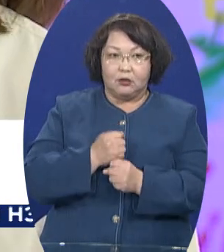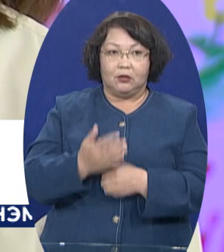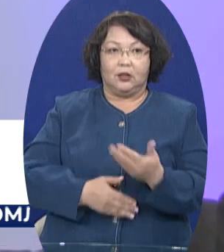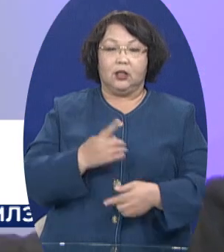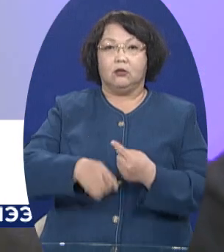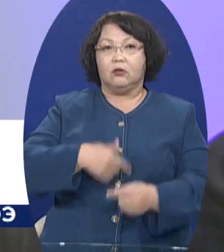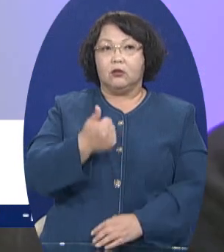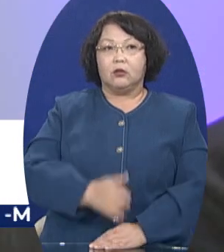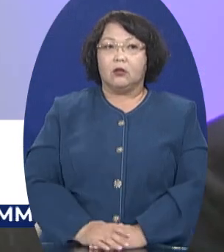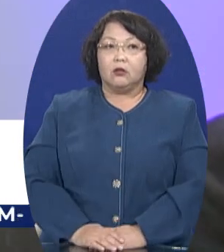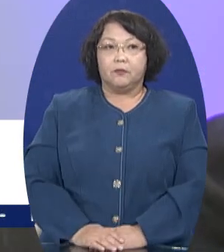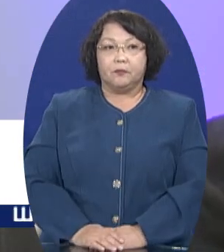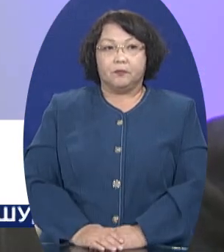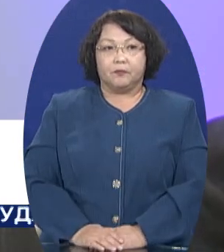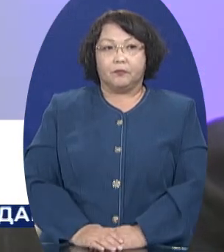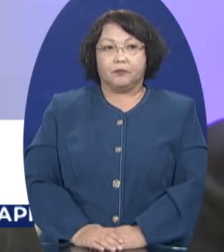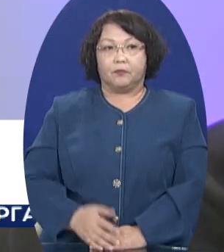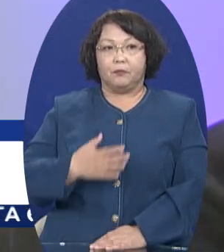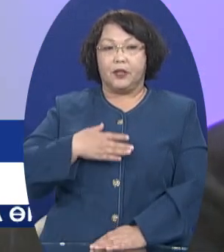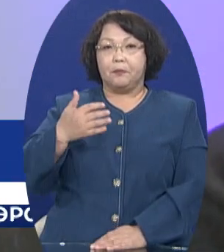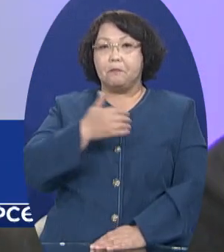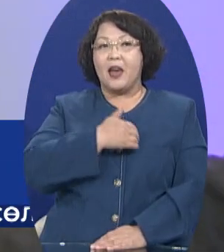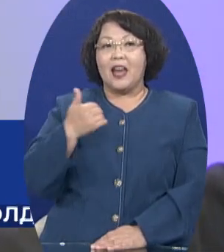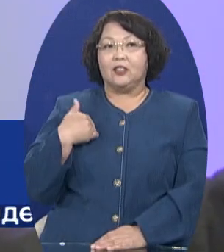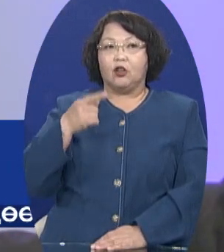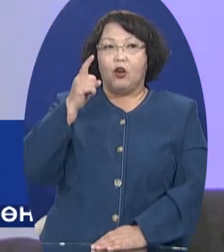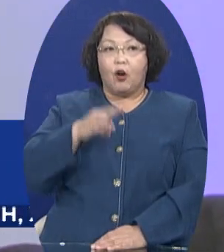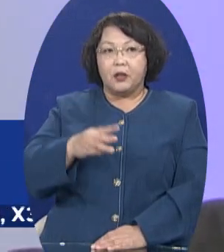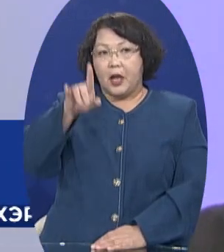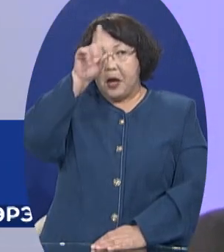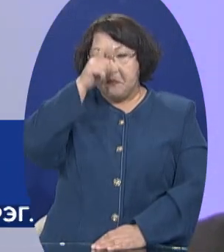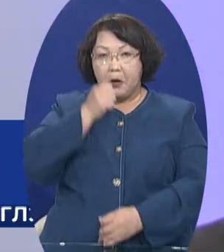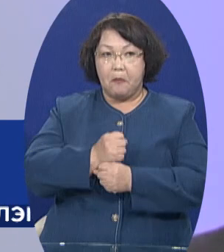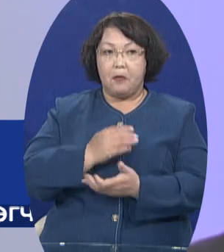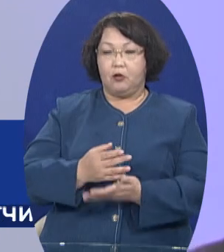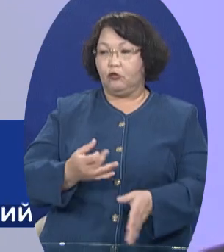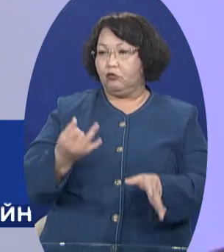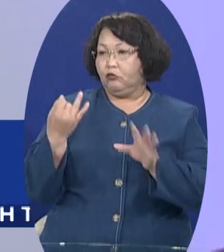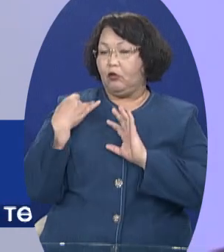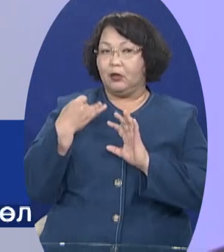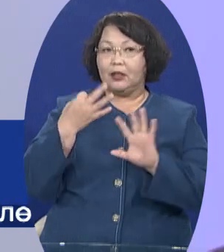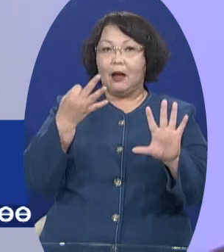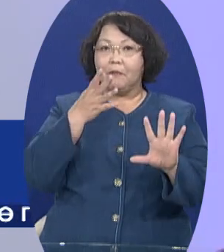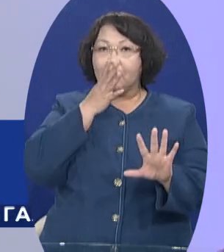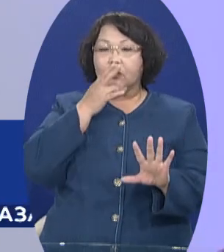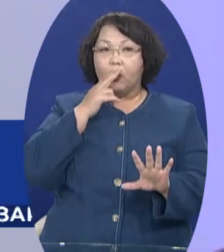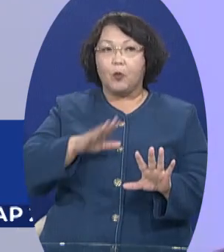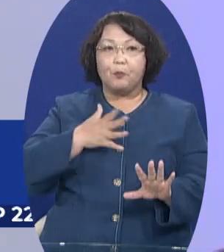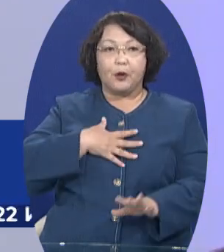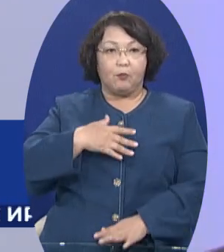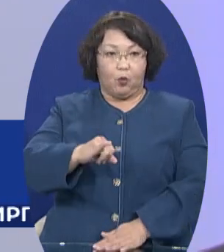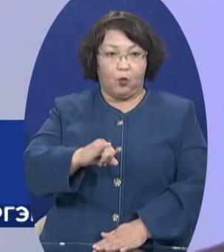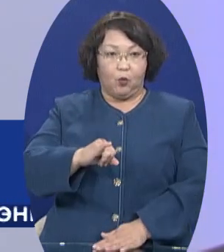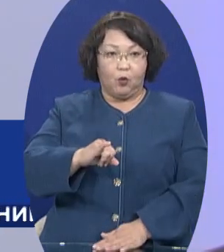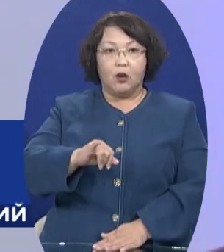өгмөр санагдсан. Би Бээжин хотод эмчээр ажилладаг. Өнгөрсөн 7 хоногт манай эмнэлэгт 8 настай хүүхэд биеийн өвдөлтөд